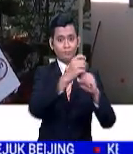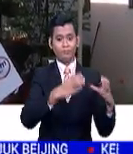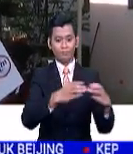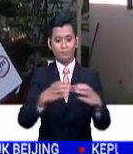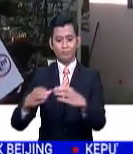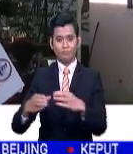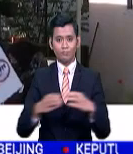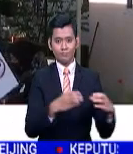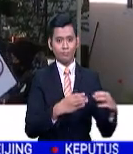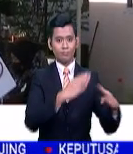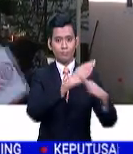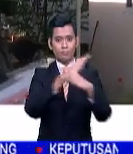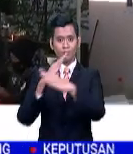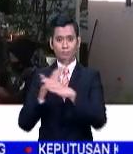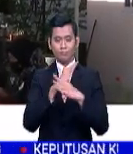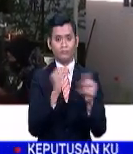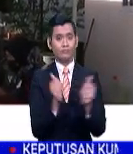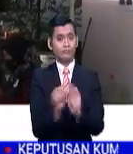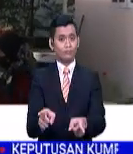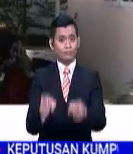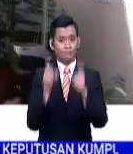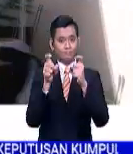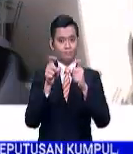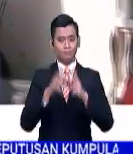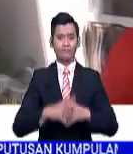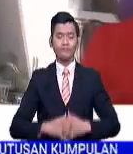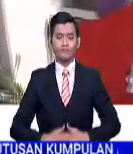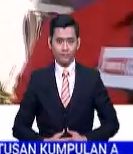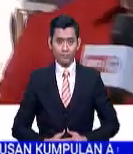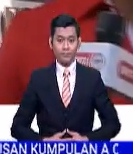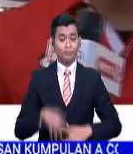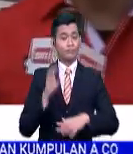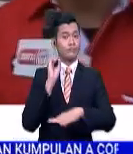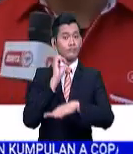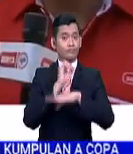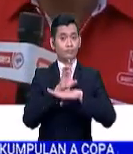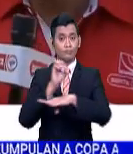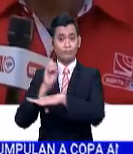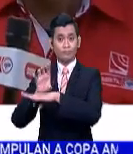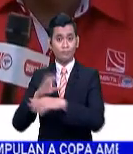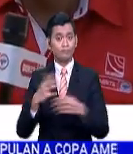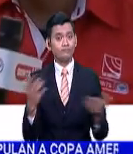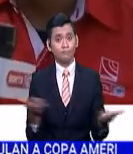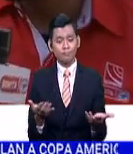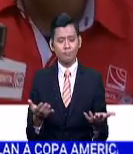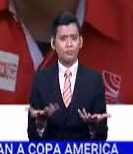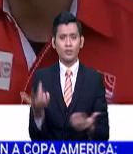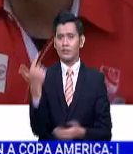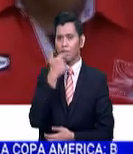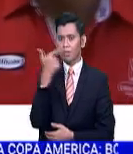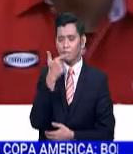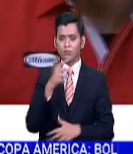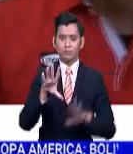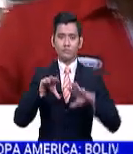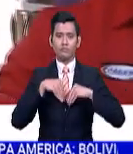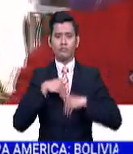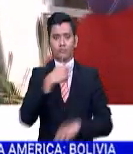dengan sesegera mungkin. Okey, pesanan kepada masyarakat yang liat untuk menerima vaksin